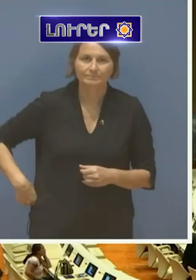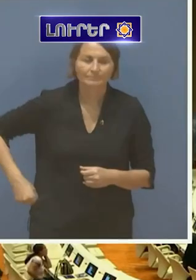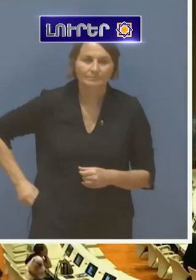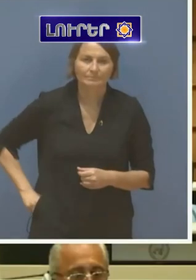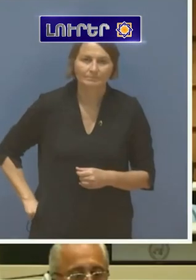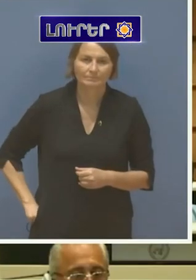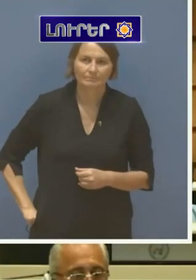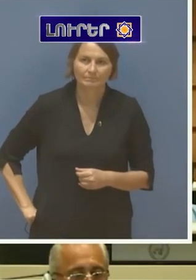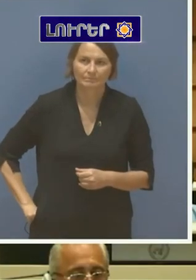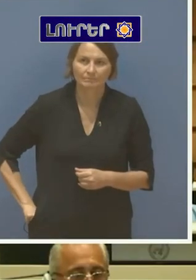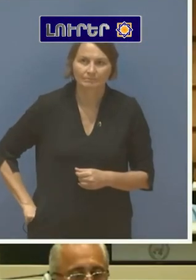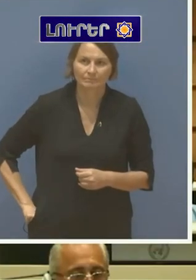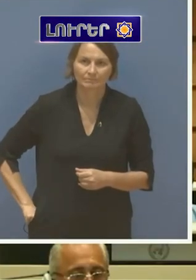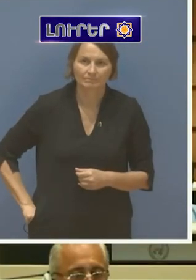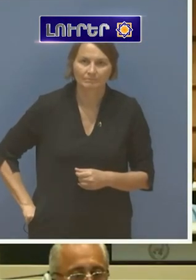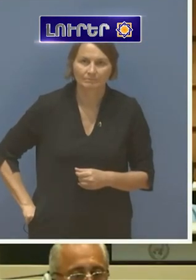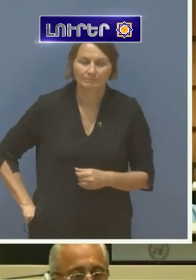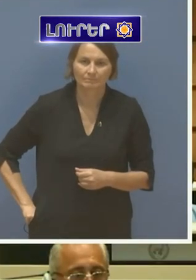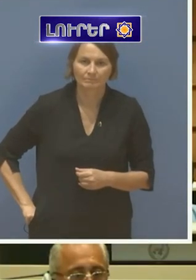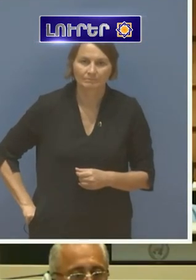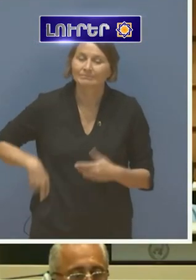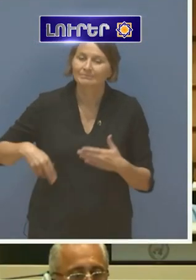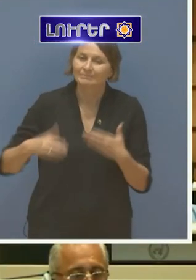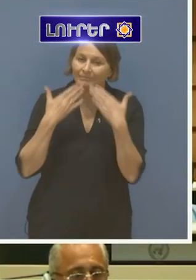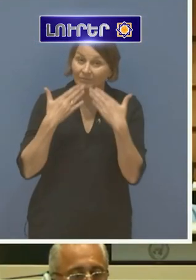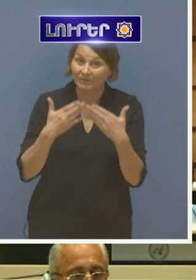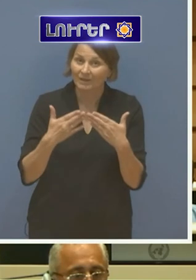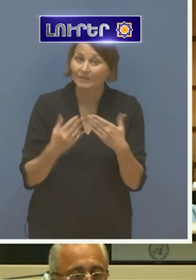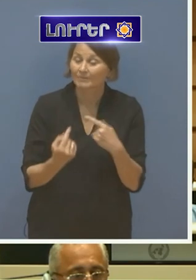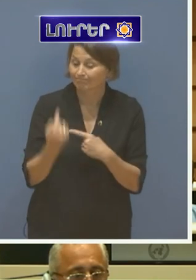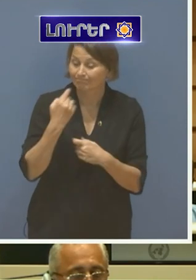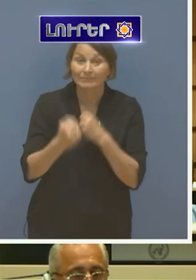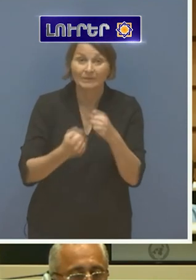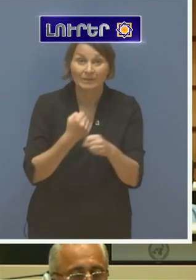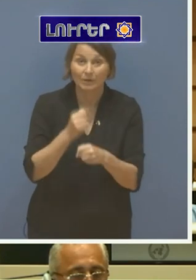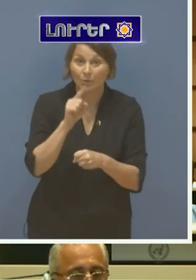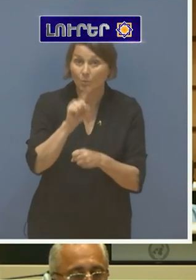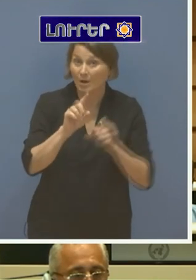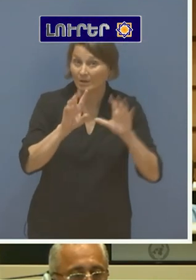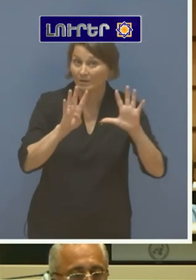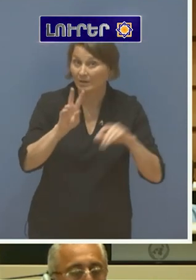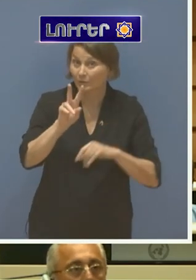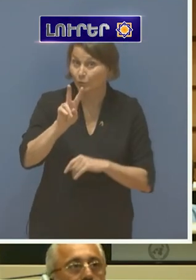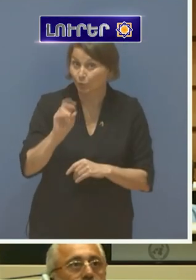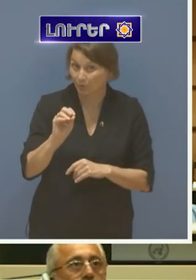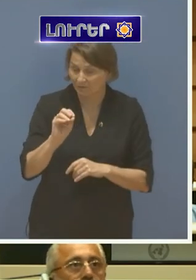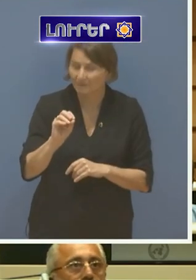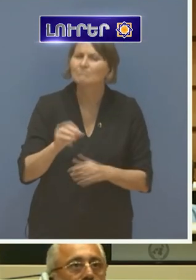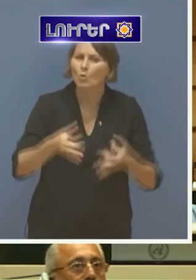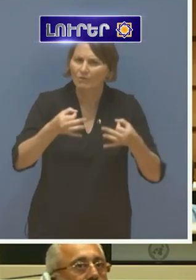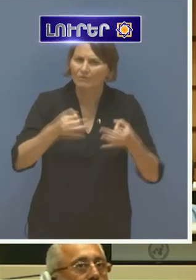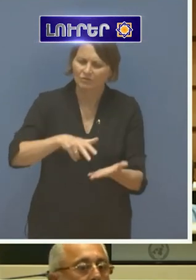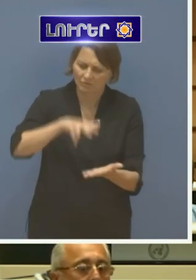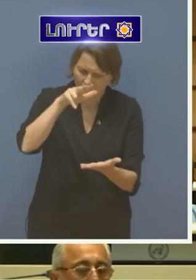է։ Ազգերու լիգայի առաջին վեհաժ ժողովը բարձրացված հայկական հարցը եւ վեհաժ ժողովը 1920 թվականին իր 5-րդ լիակումար նիստը